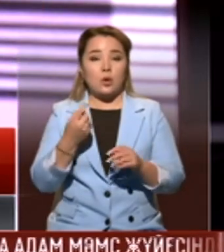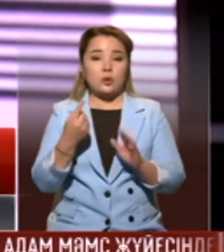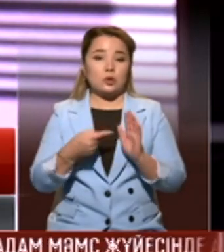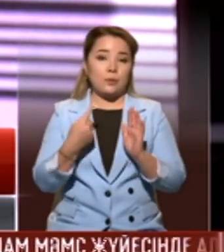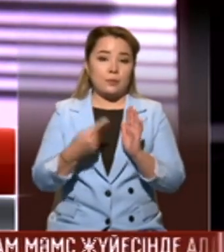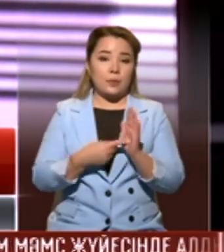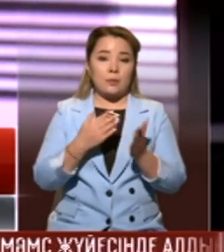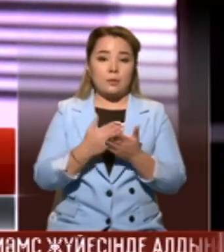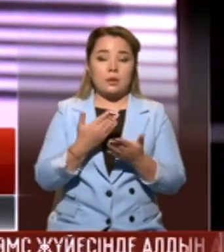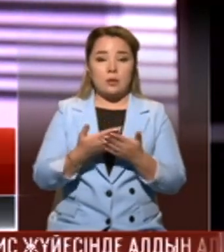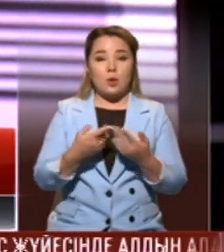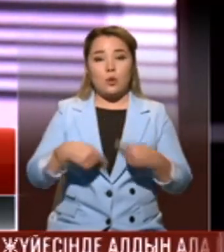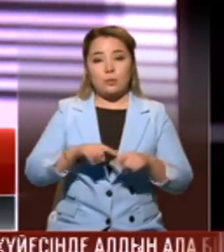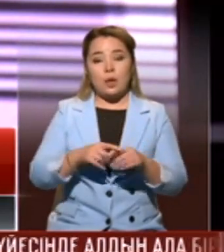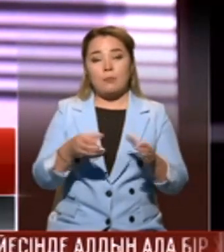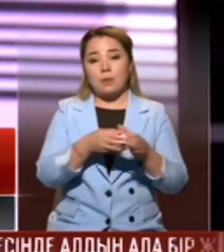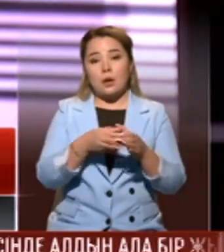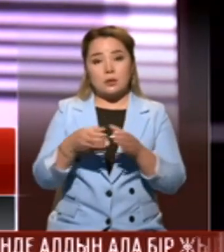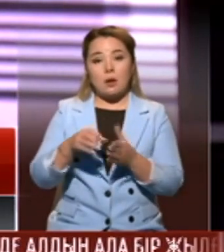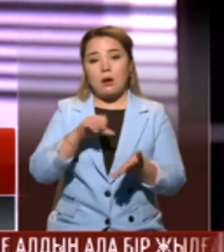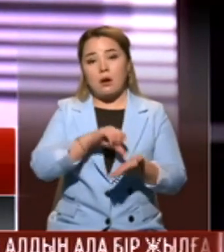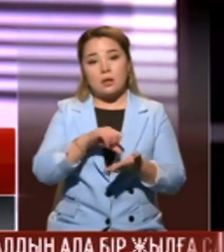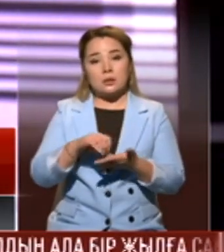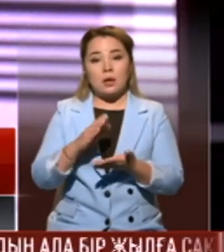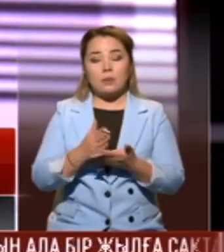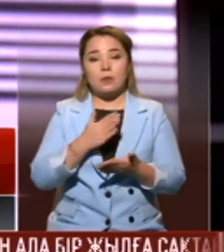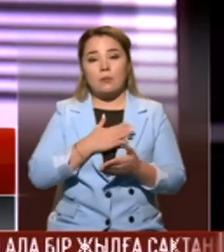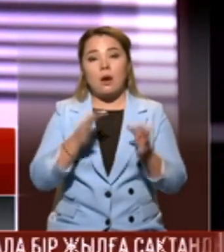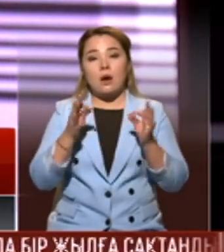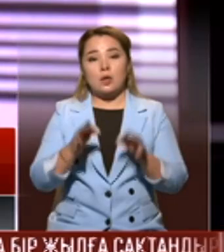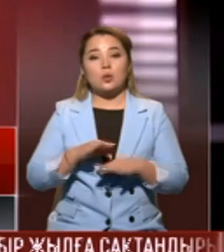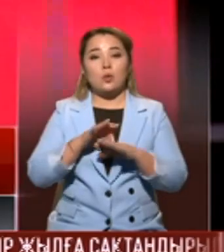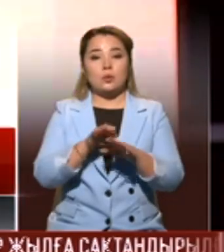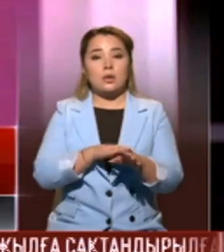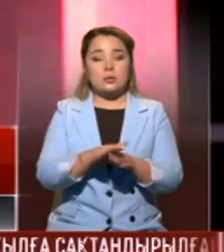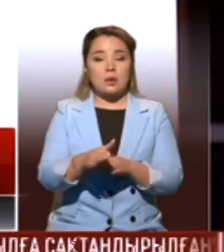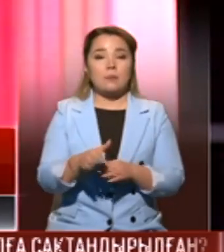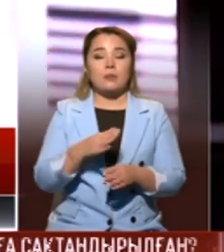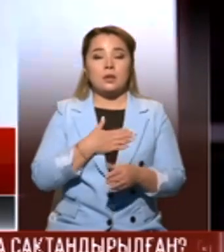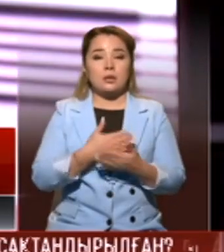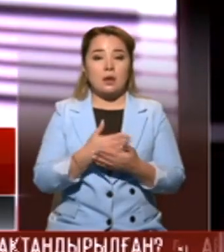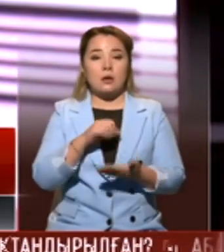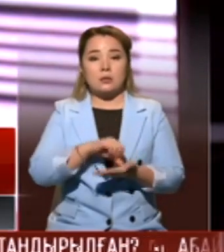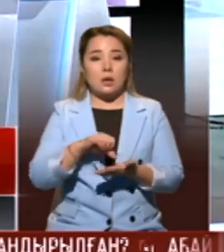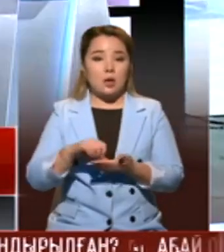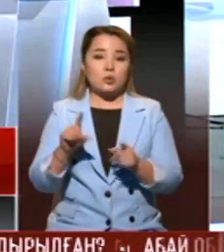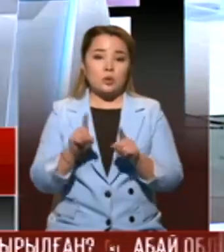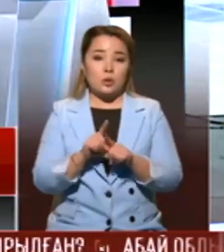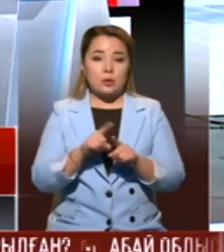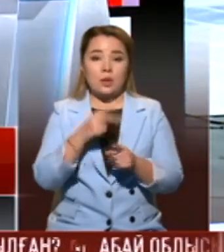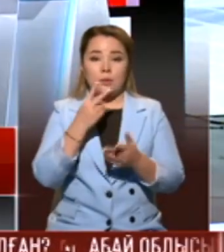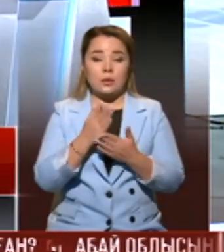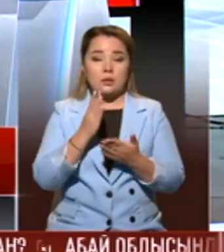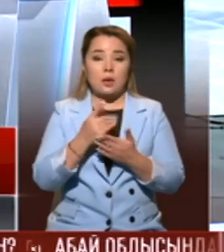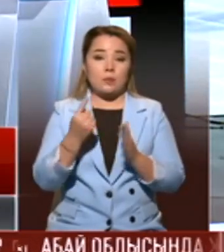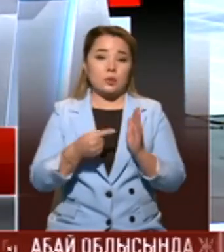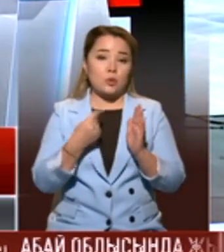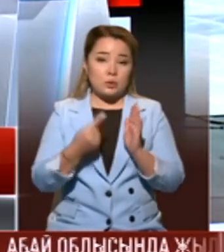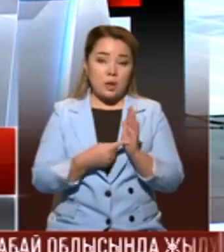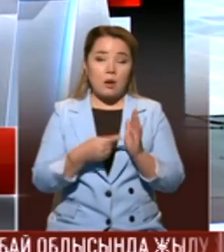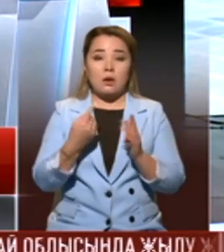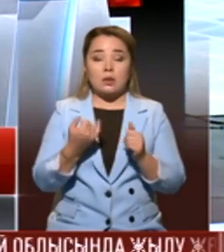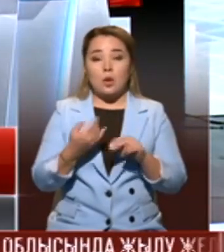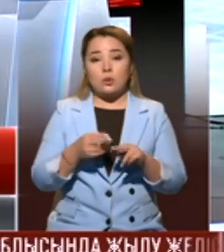мәселе айтып отыр Елнұр Мұса, мысалы партияға қатысты, ол енді біз әділ өткізуге жаңағы барымызды саламыз деген сияқты. Бірақ бұл жерде бір мәселе бар да, ол осы